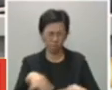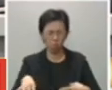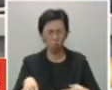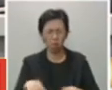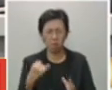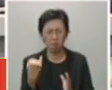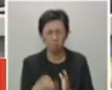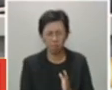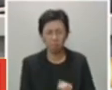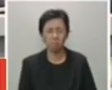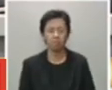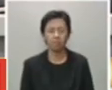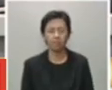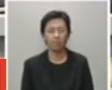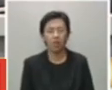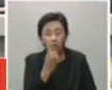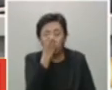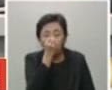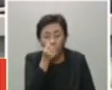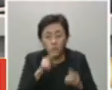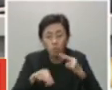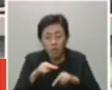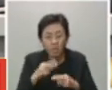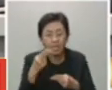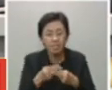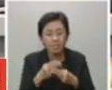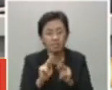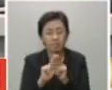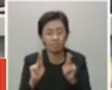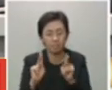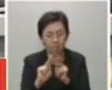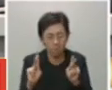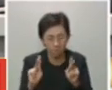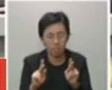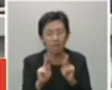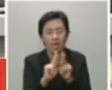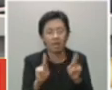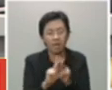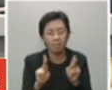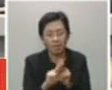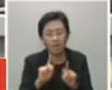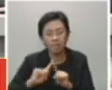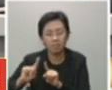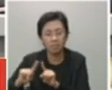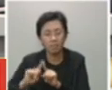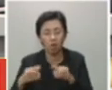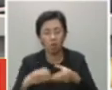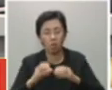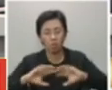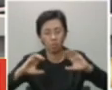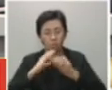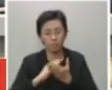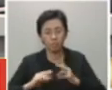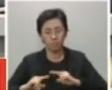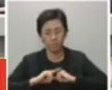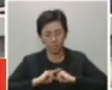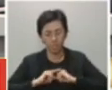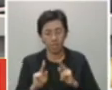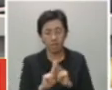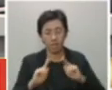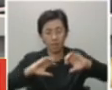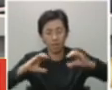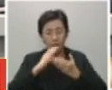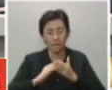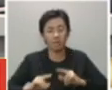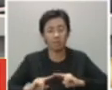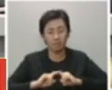ครับท่านประธานครับท่านลองไปตรวจสอบรายชื่อกรรมการบริหารหรือว่าบอร์ดต่างๆในรัฐวิสาหกิจท่านจะเห็นได้ชัดเจนเลยครับว่าสิ่ง